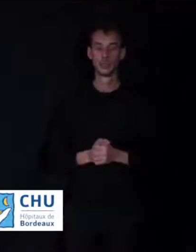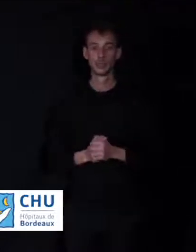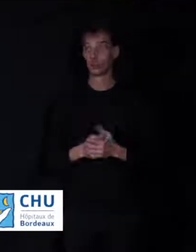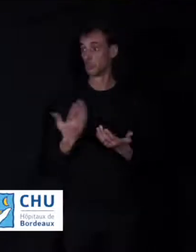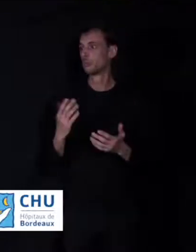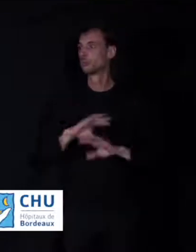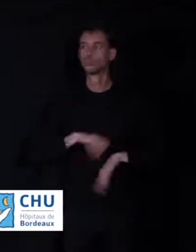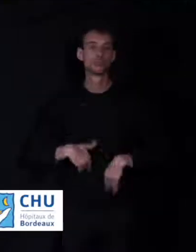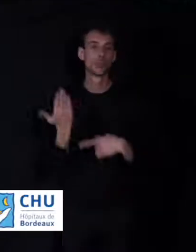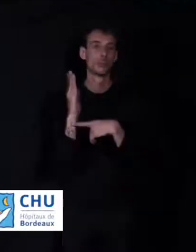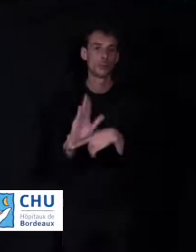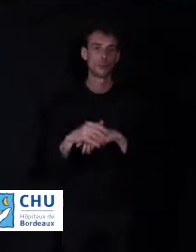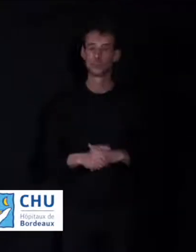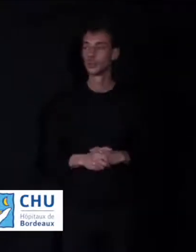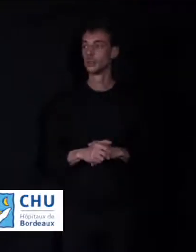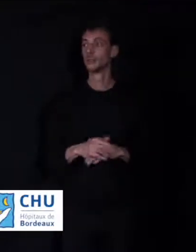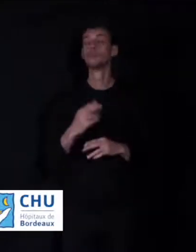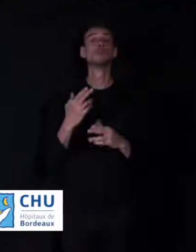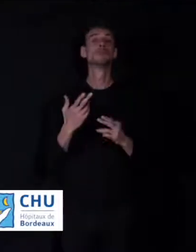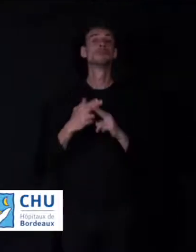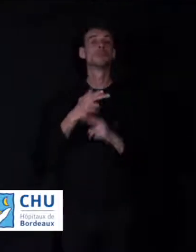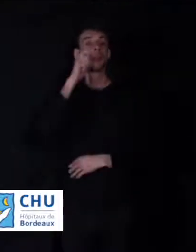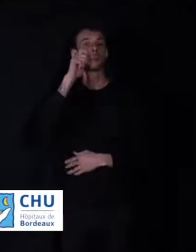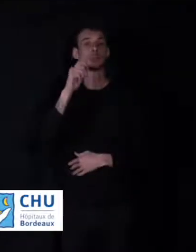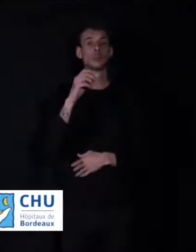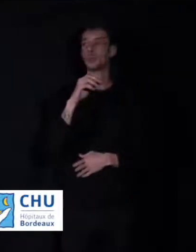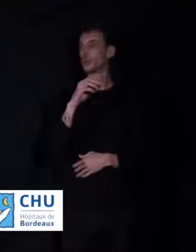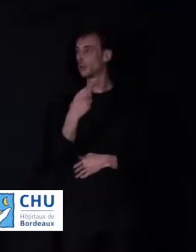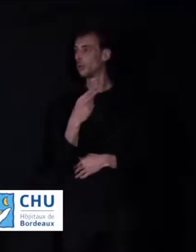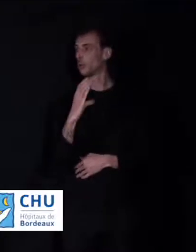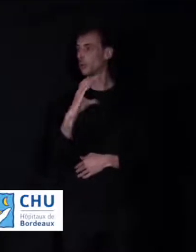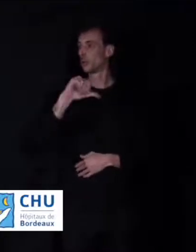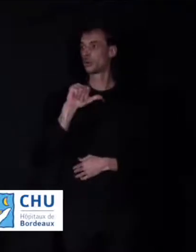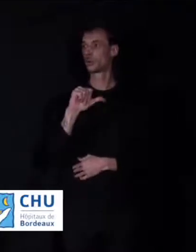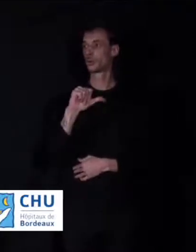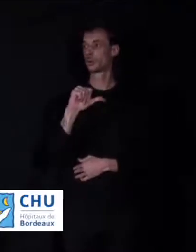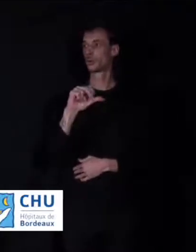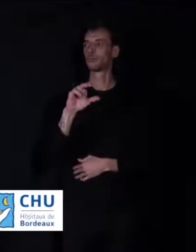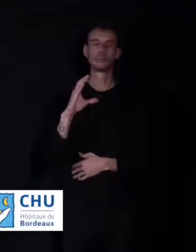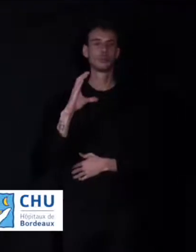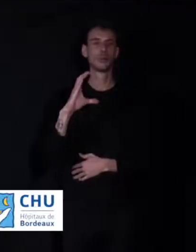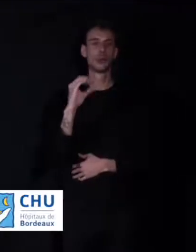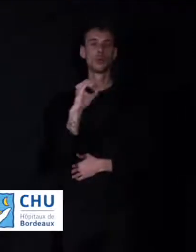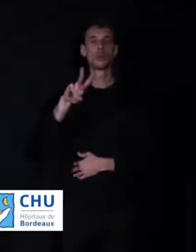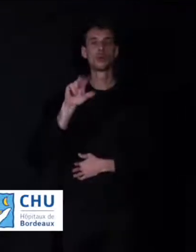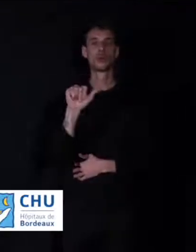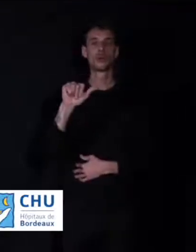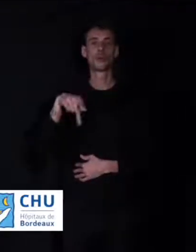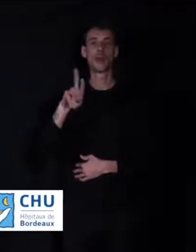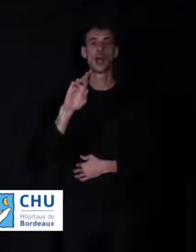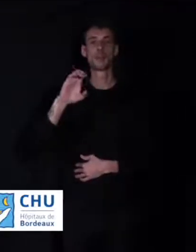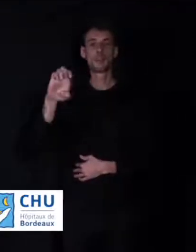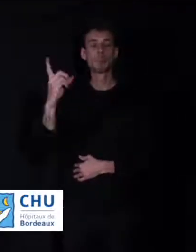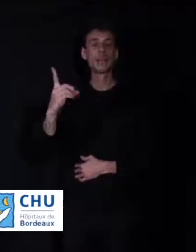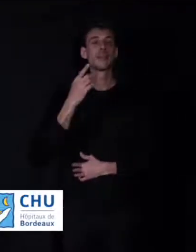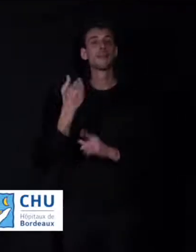l'enquête Covapred qui a été menée conjointement par le CHU de Bordeaux et le CNRS de Aix-Marseille, dont